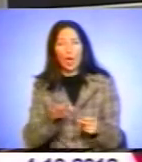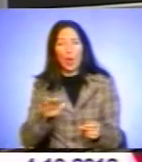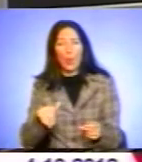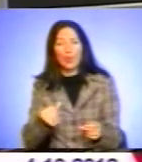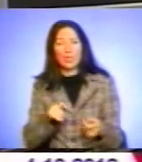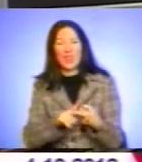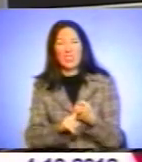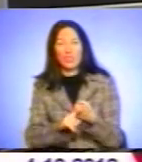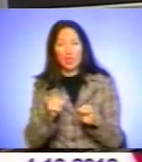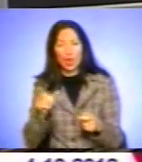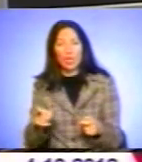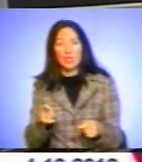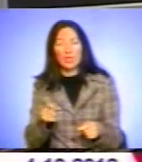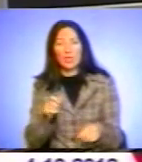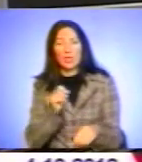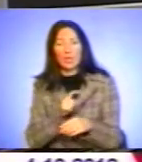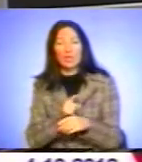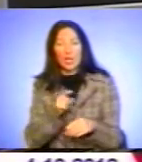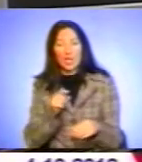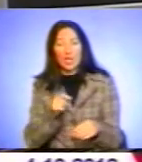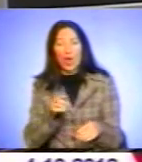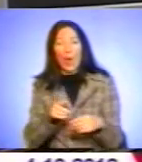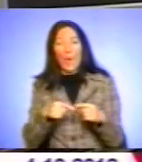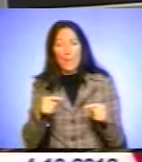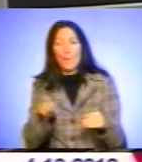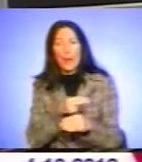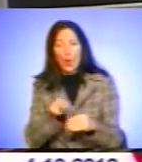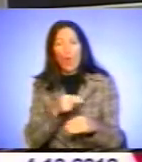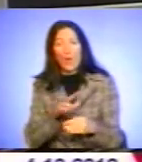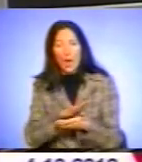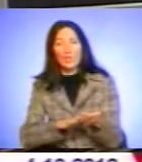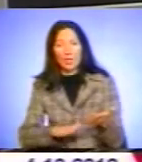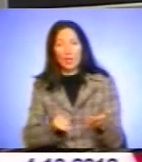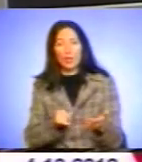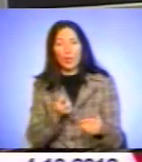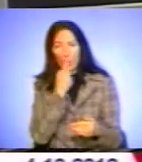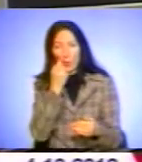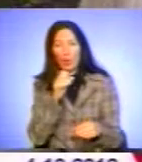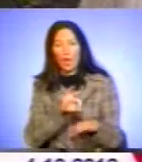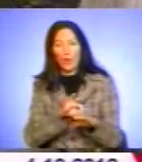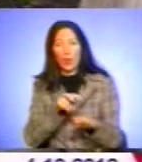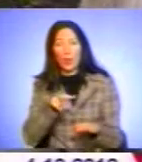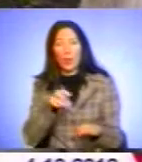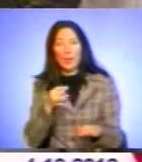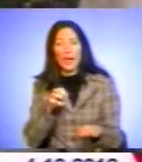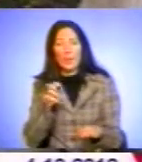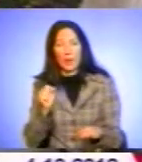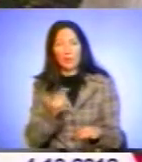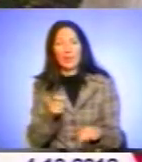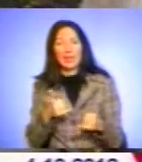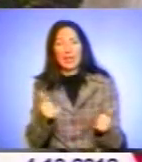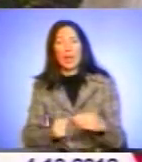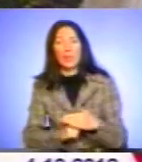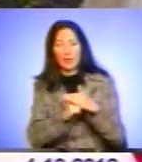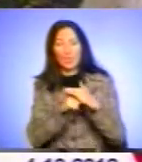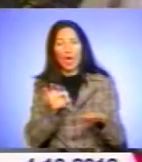інфекціоніст назначить курс профілактичного лікування, щоб попередити в тому числі хворобу Лайма. Для підтвердження хвороби